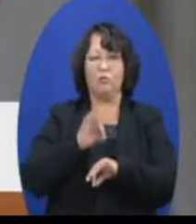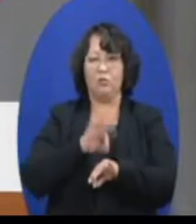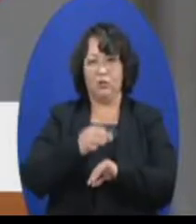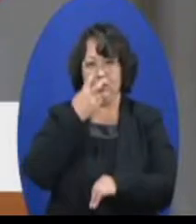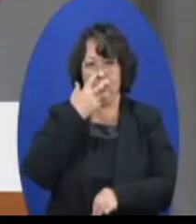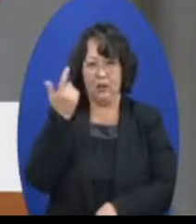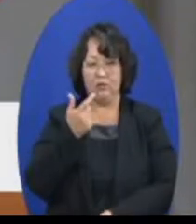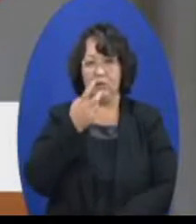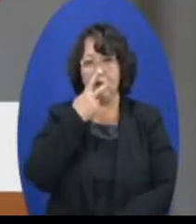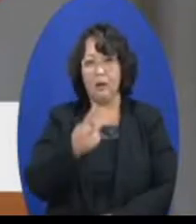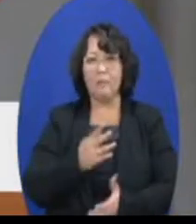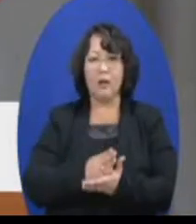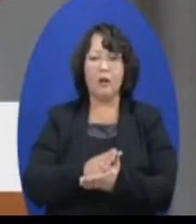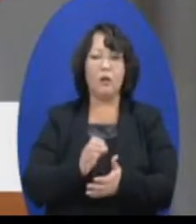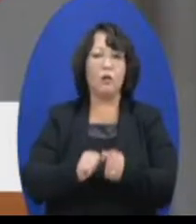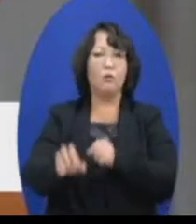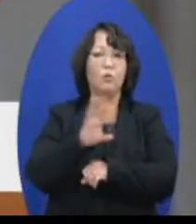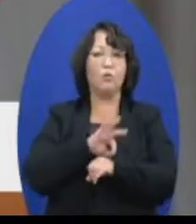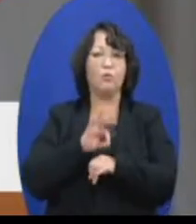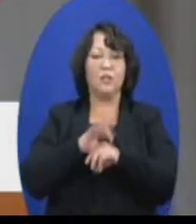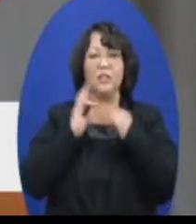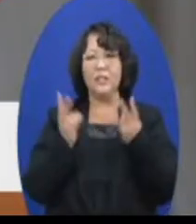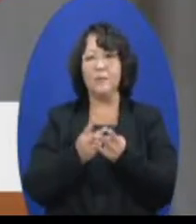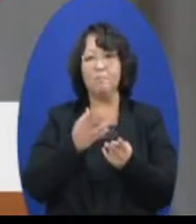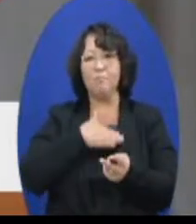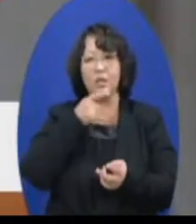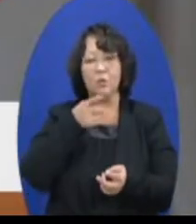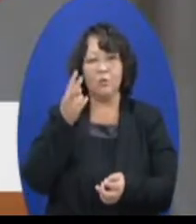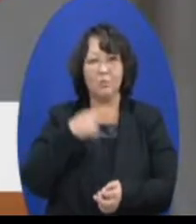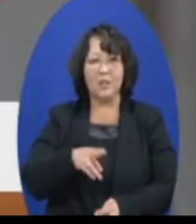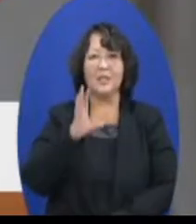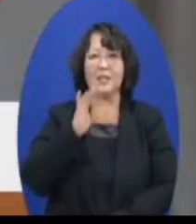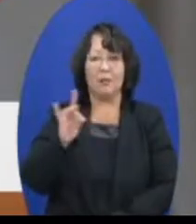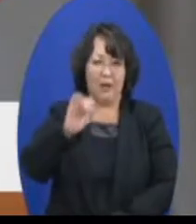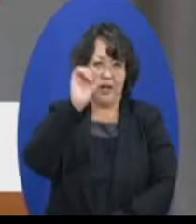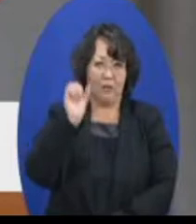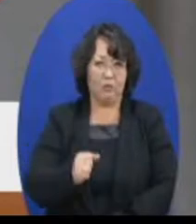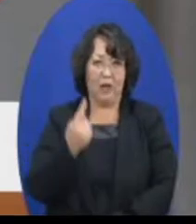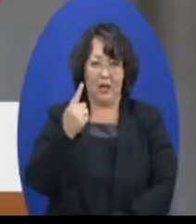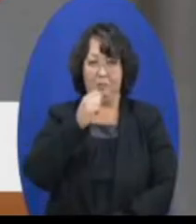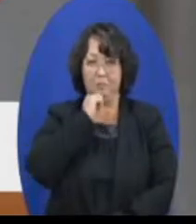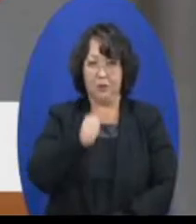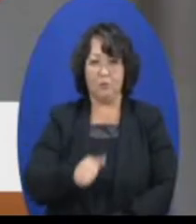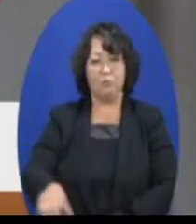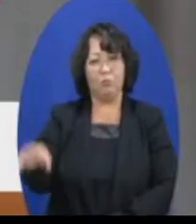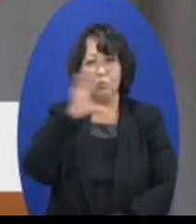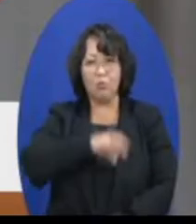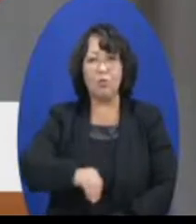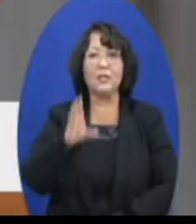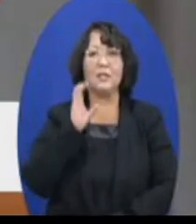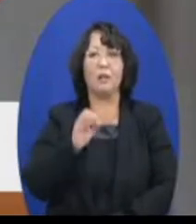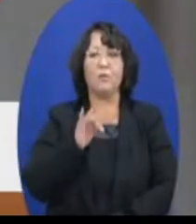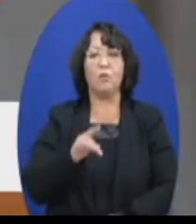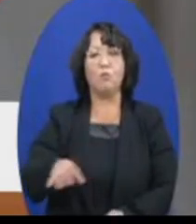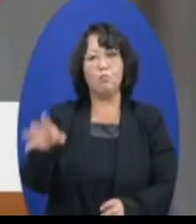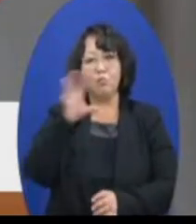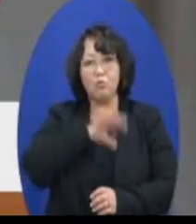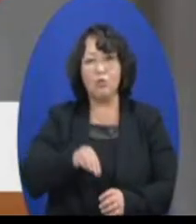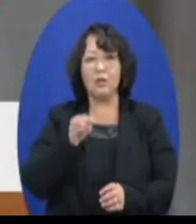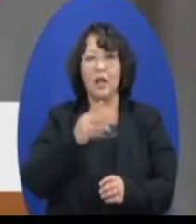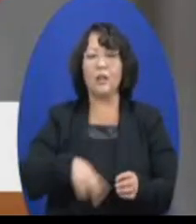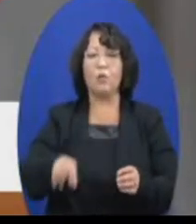харжээ. Цар тахлын зөвхөн нийгмийн эрүүл мэндийн салбарын асуудал биш, бүх салбар, бүх